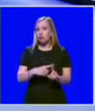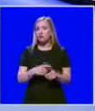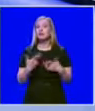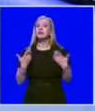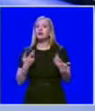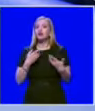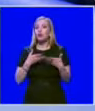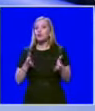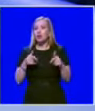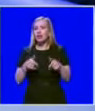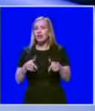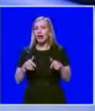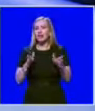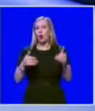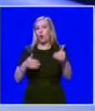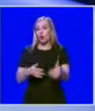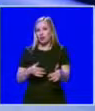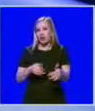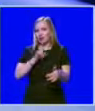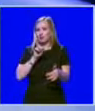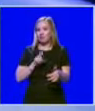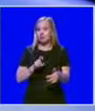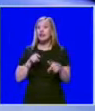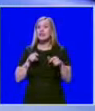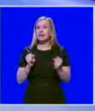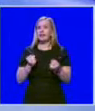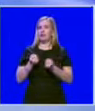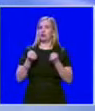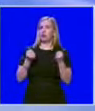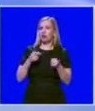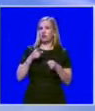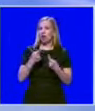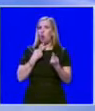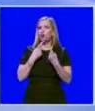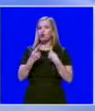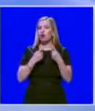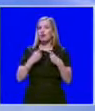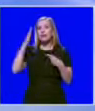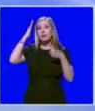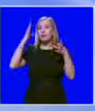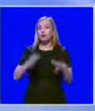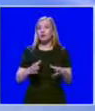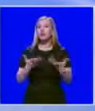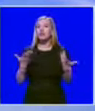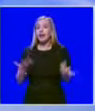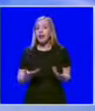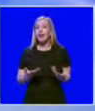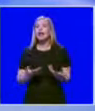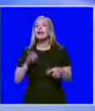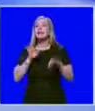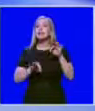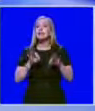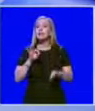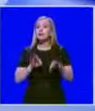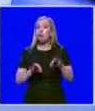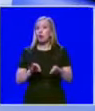Пандора? Сега, днеска лидера ви се възмути, че условието за правителство явно ще е изборния кодекс и промените в